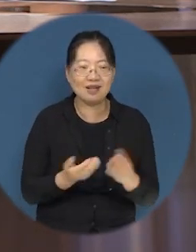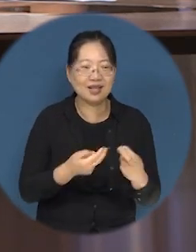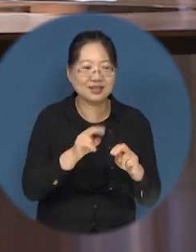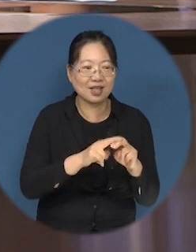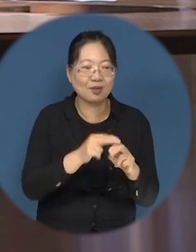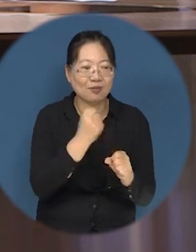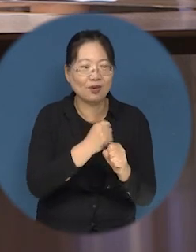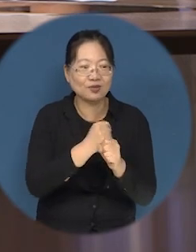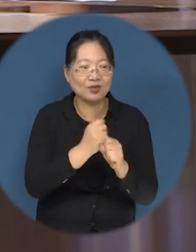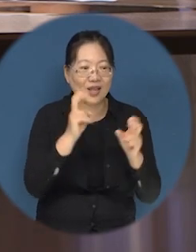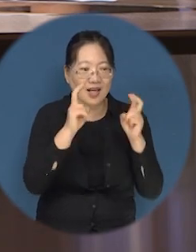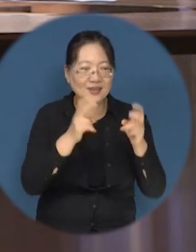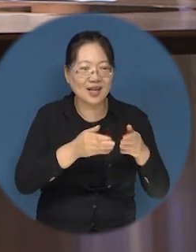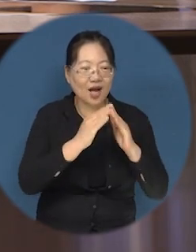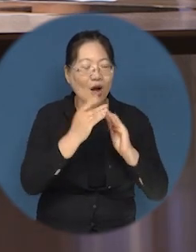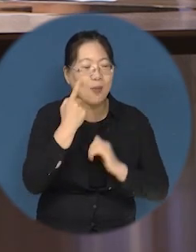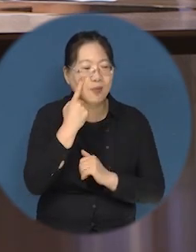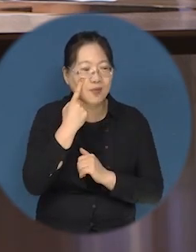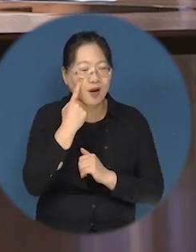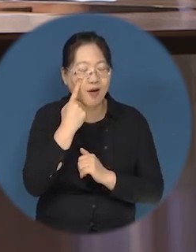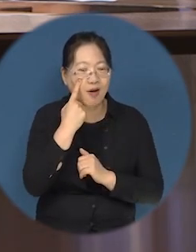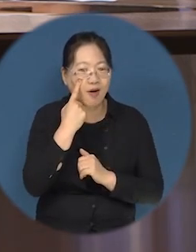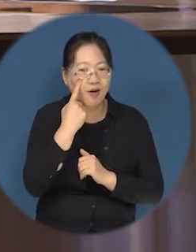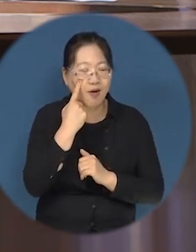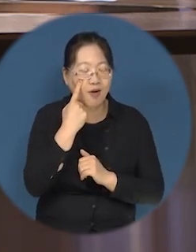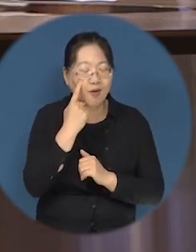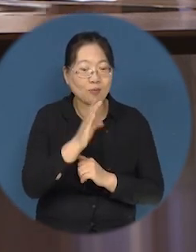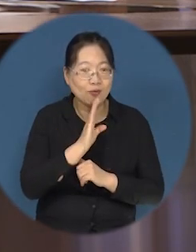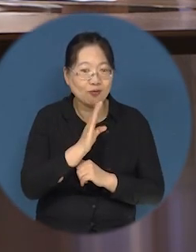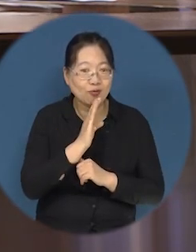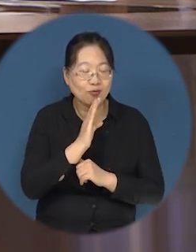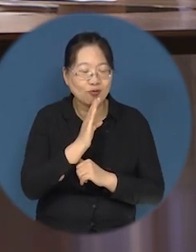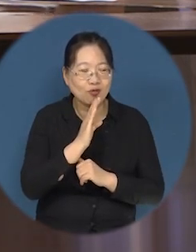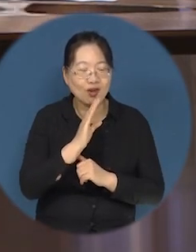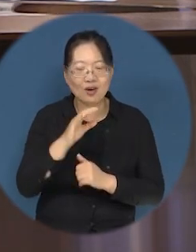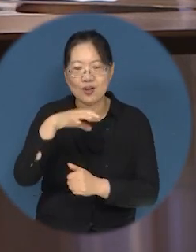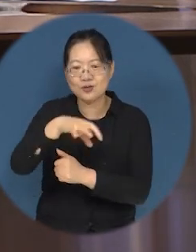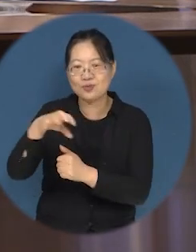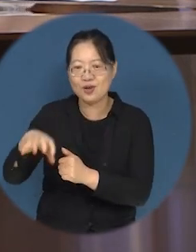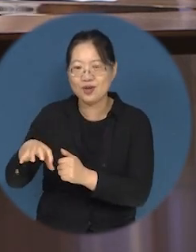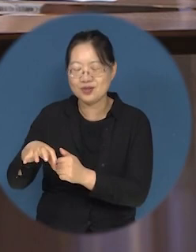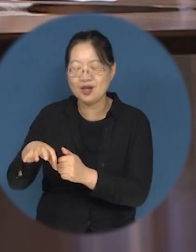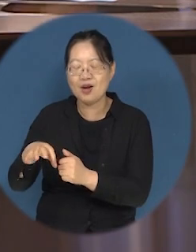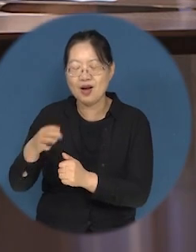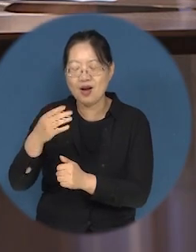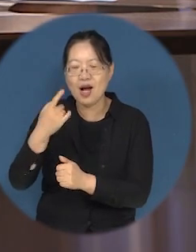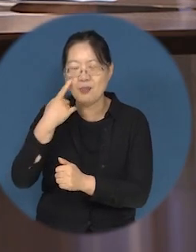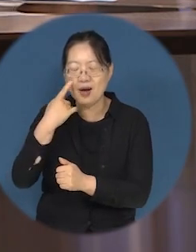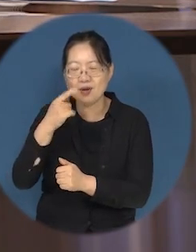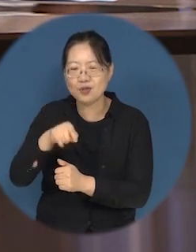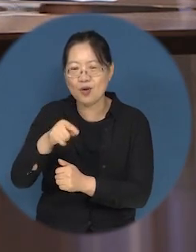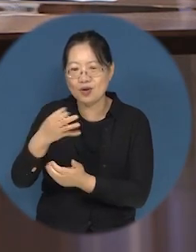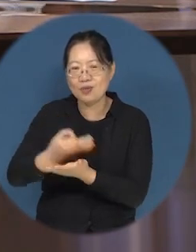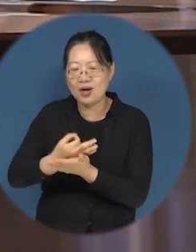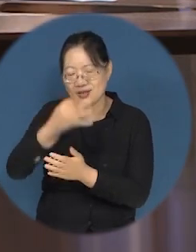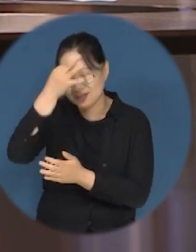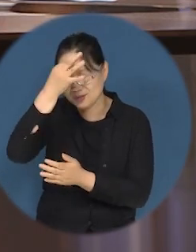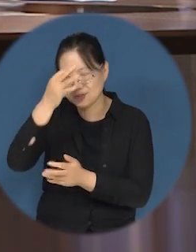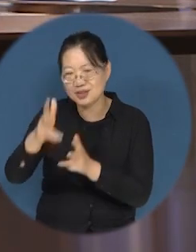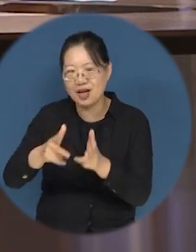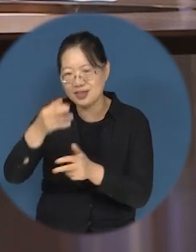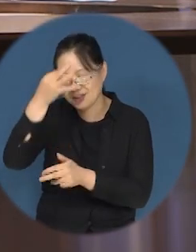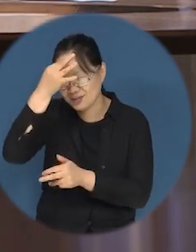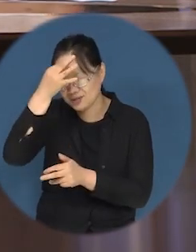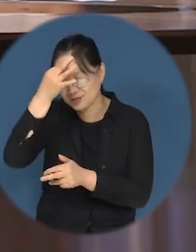일자리를 만드는 회사를 한번 차려보자. 이렇게 된 거예요? 예, 주변에서 계속 그렇게 한 거죠. 너 뭐 돈 버는 재주 사업하는